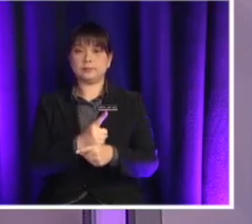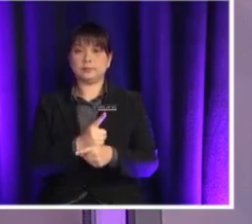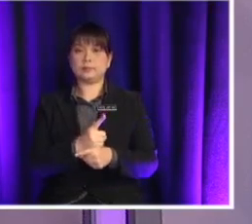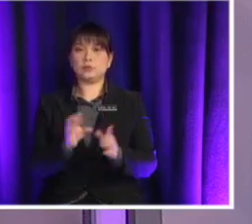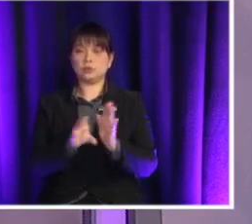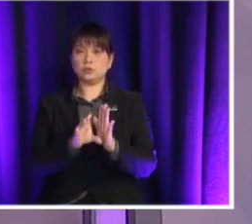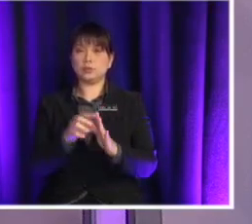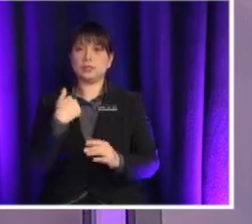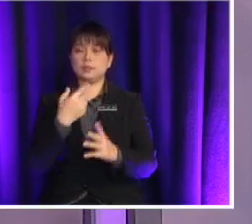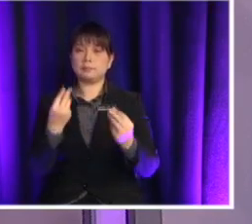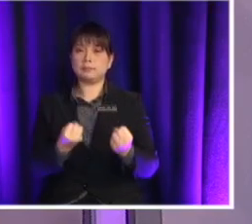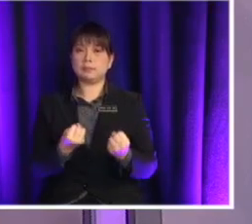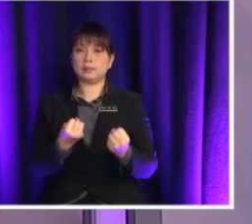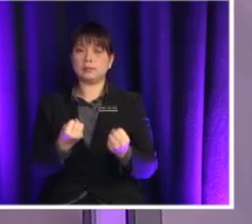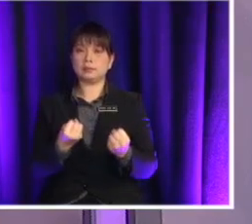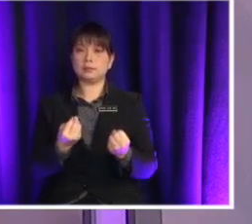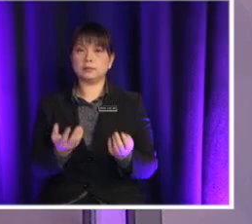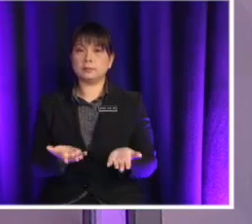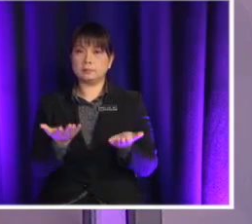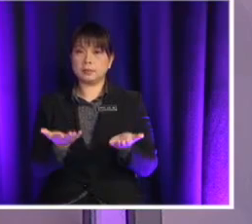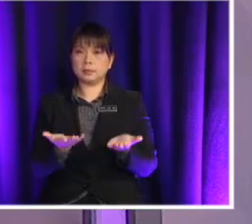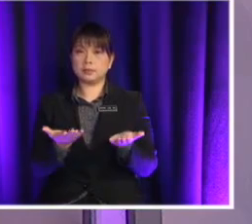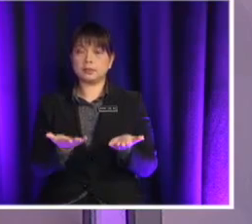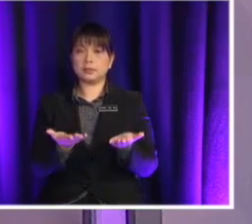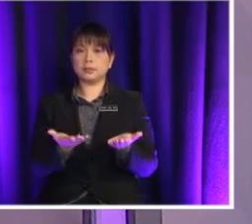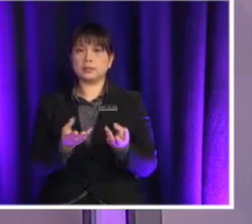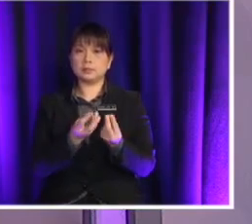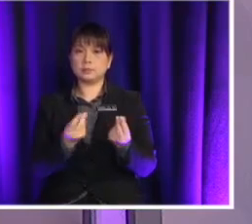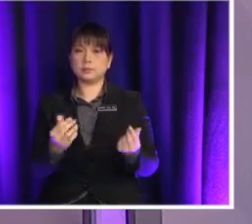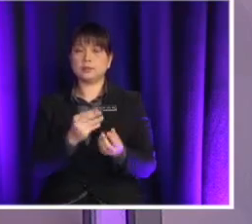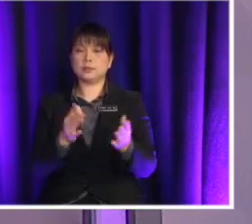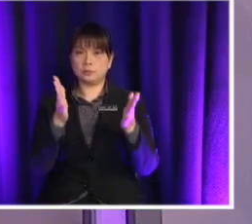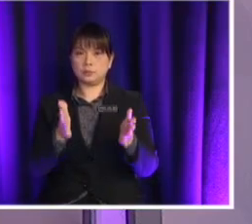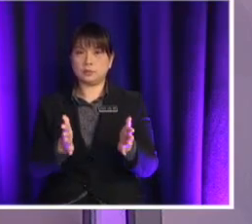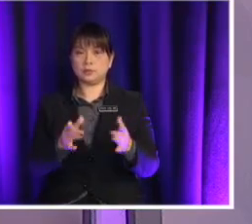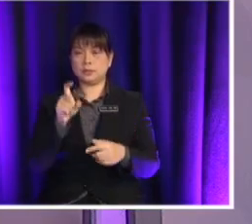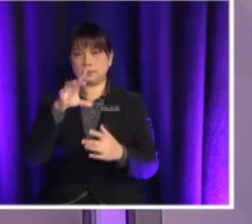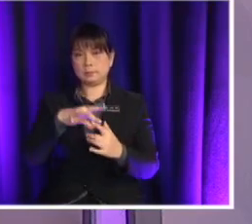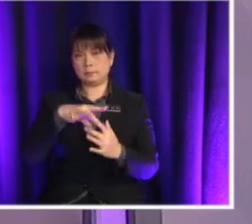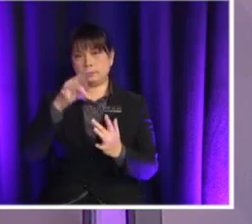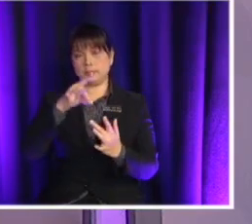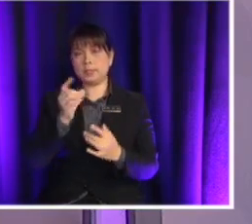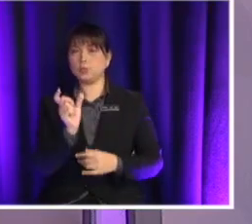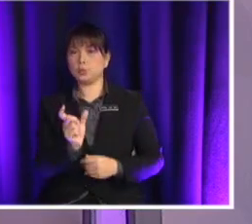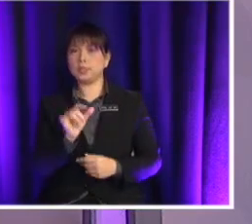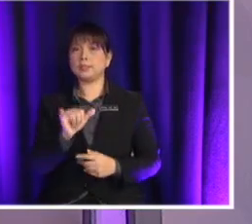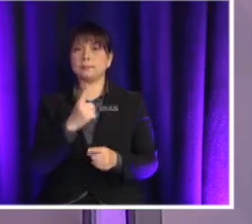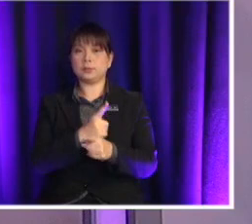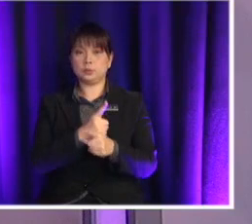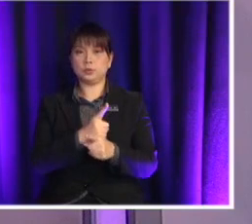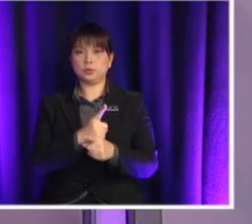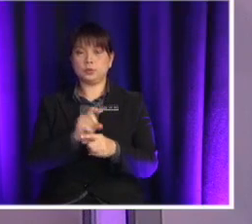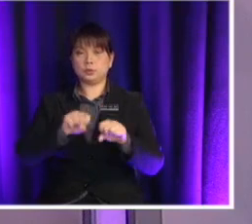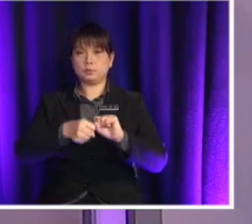kan. Kita nak timbang tepung dan timbang orang kan. So mestilah pilih julat yang betul. Yang betul. Ya, supaya nanti timbang kita